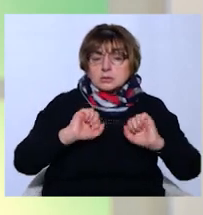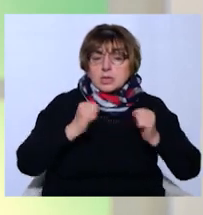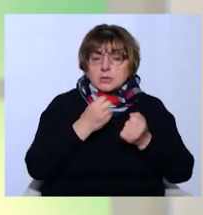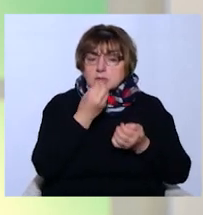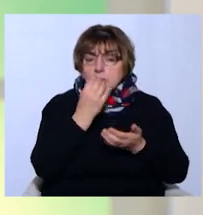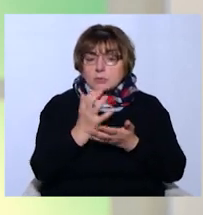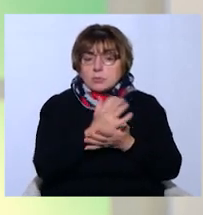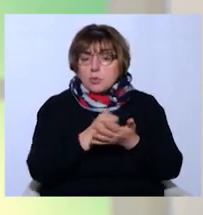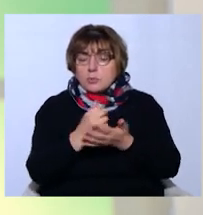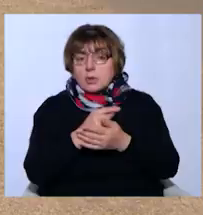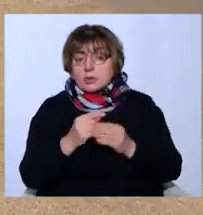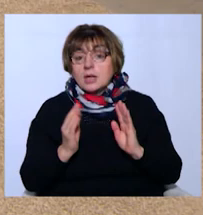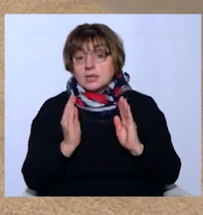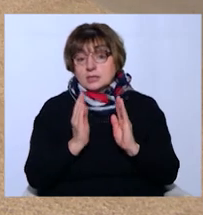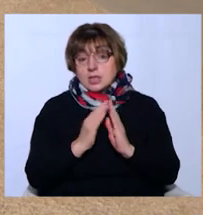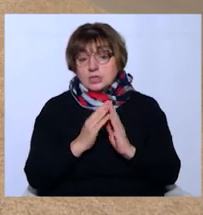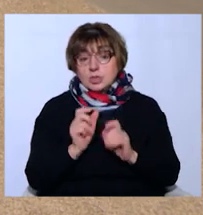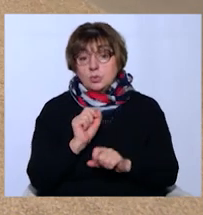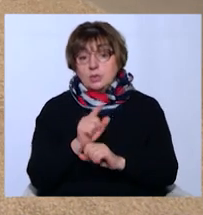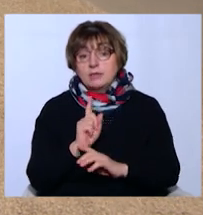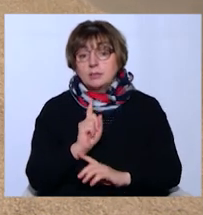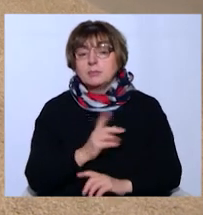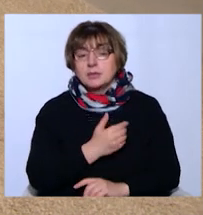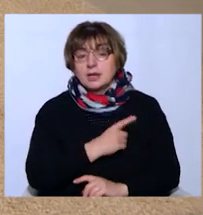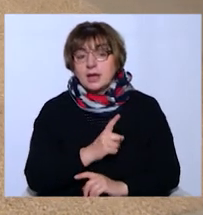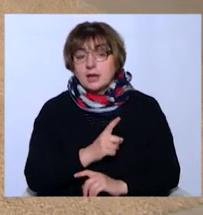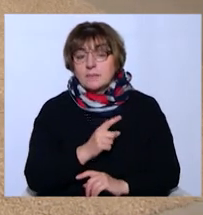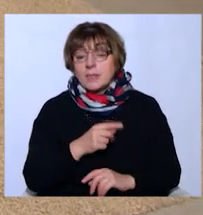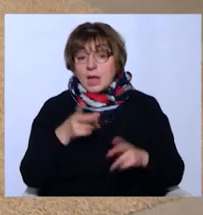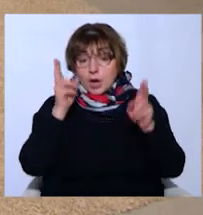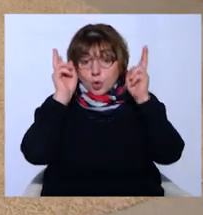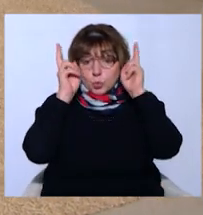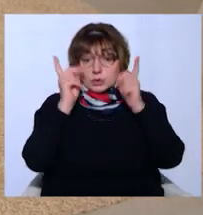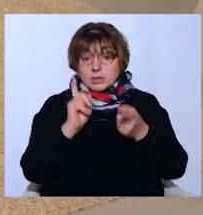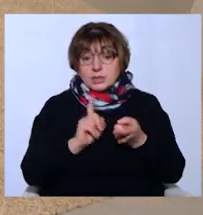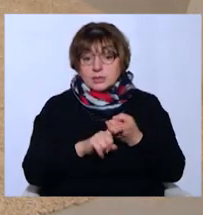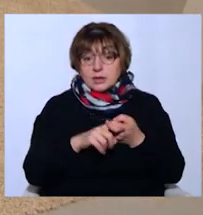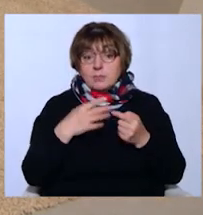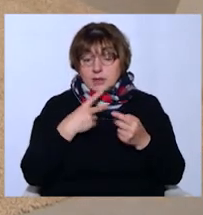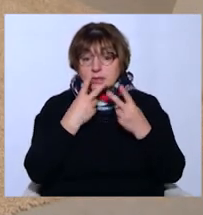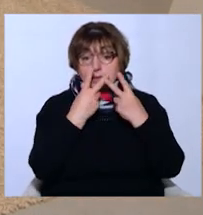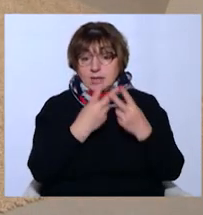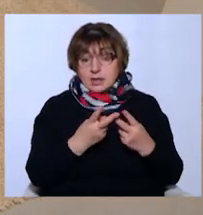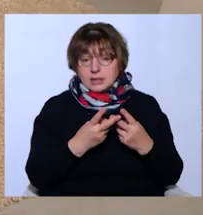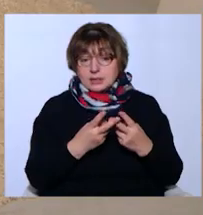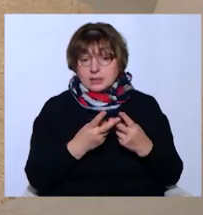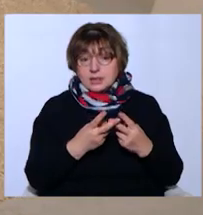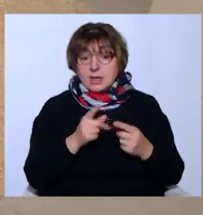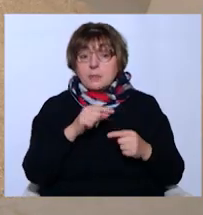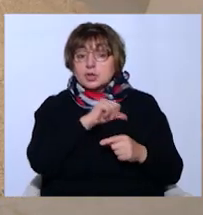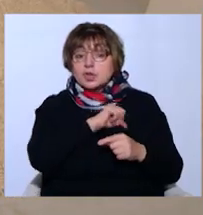ზამთრისათვის საკვებს. ხოლო საშინაო დავალება მინდა იცით რა გააკეთოთ. აი კურდღელთან დაკავშირებით მე თქვენ შემოგთავაზეთ